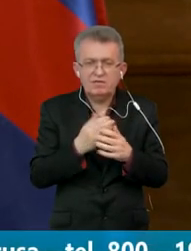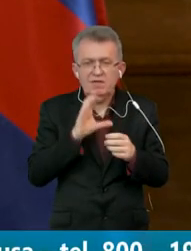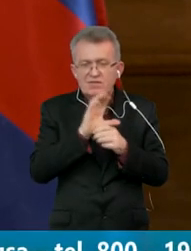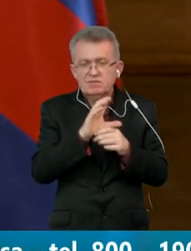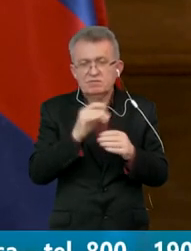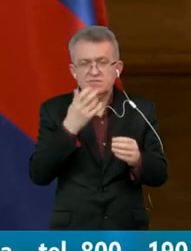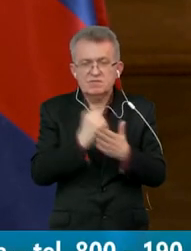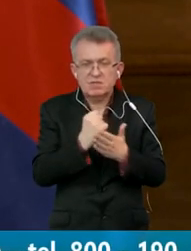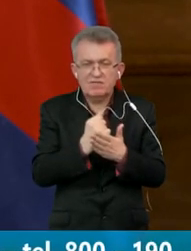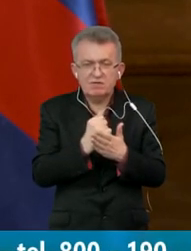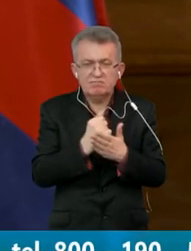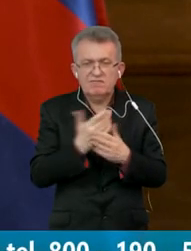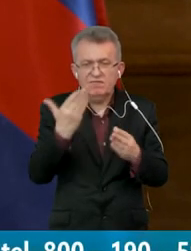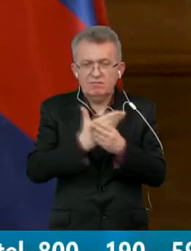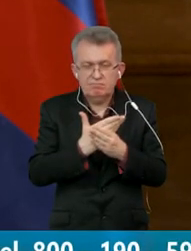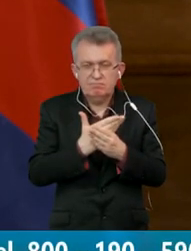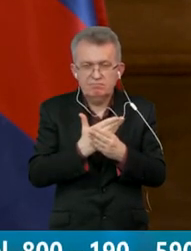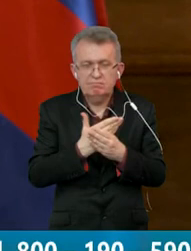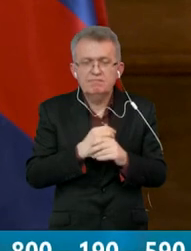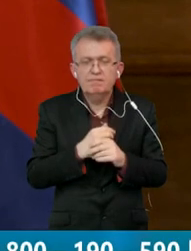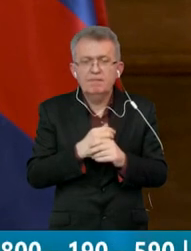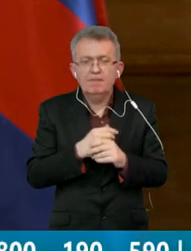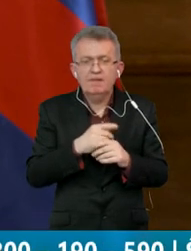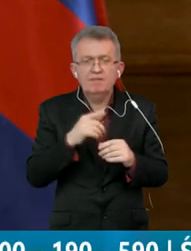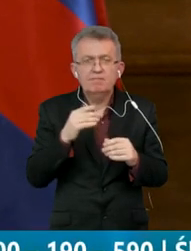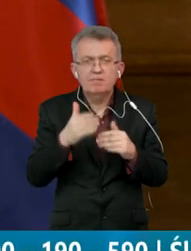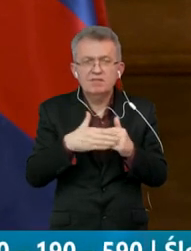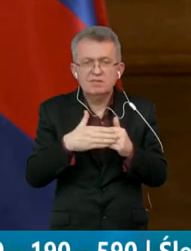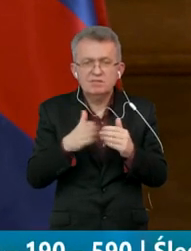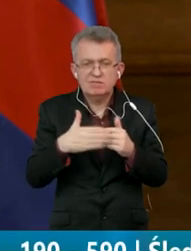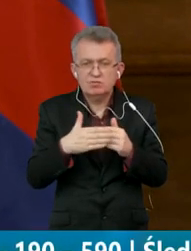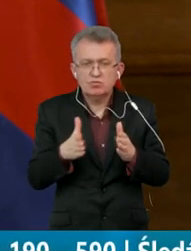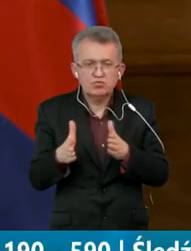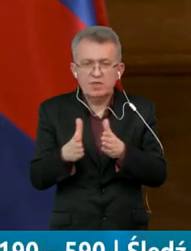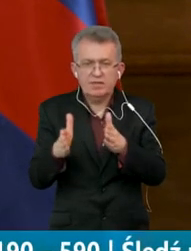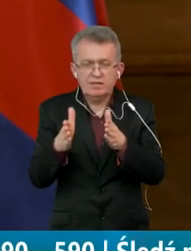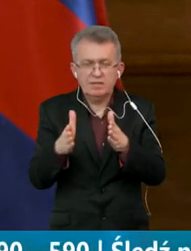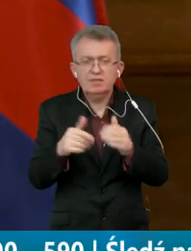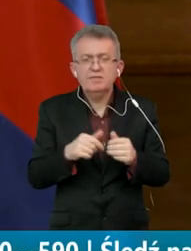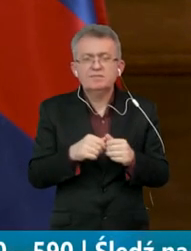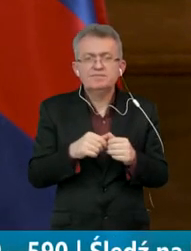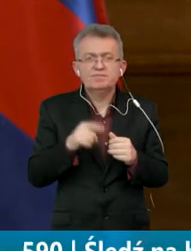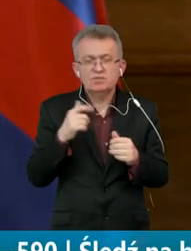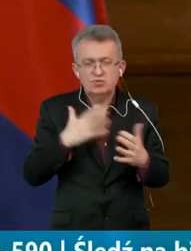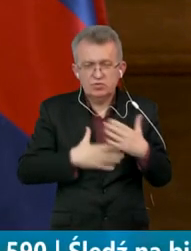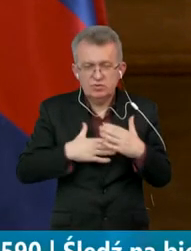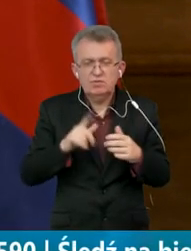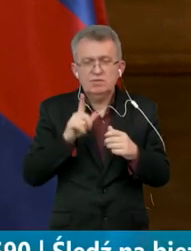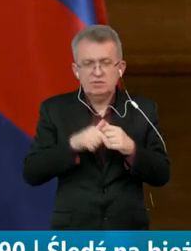z biznesem bliżej rzeki, więc